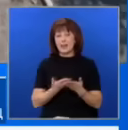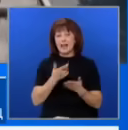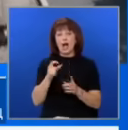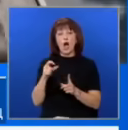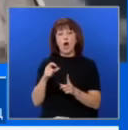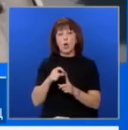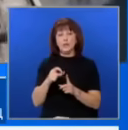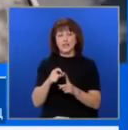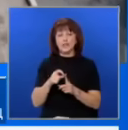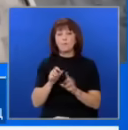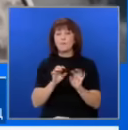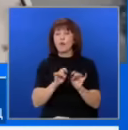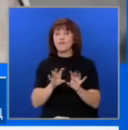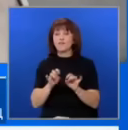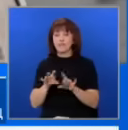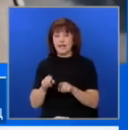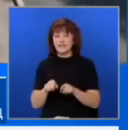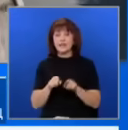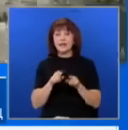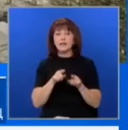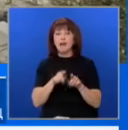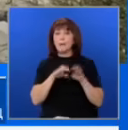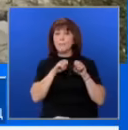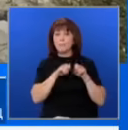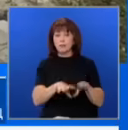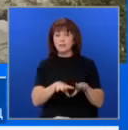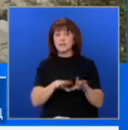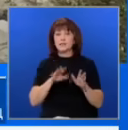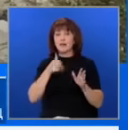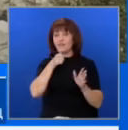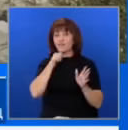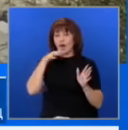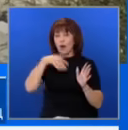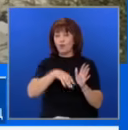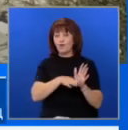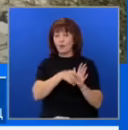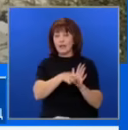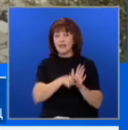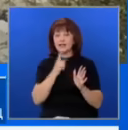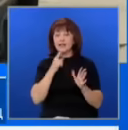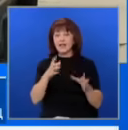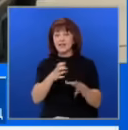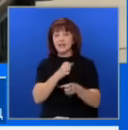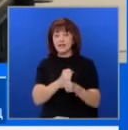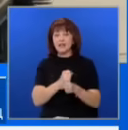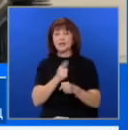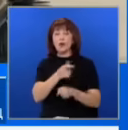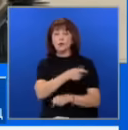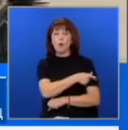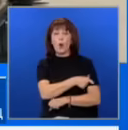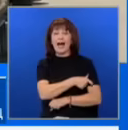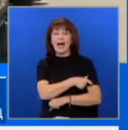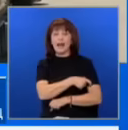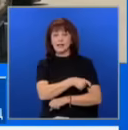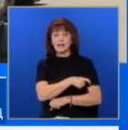Росенец, но по информация на Посветил нас е била пусната на вода и е задържана от бреговата охрана преди